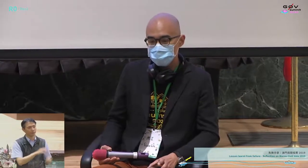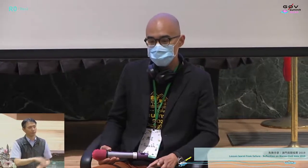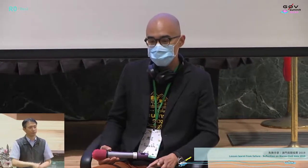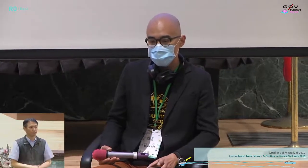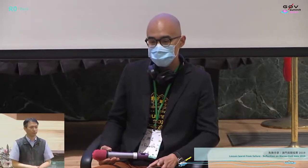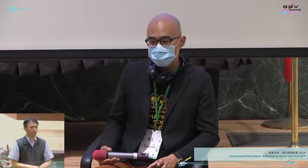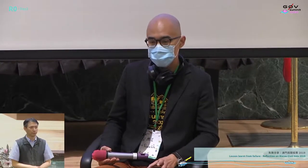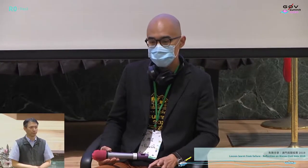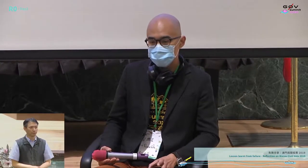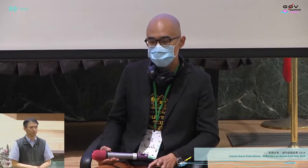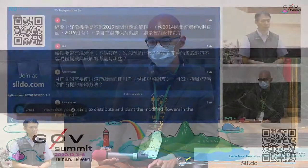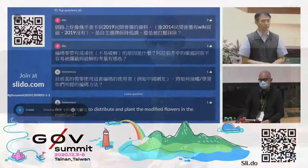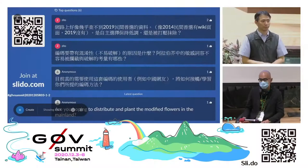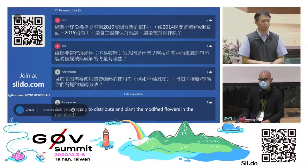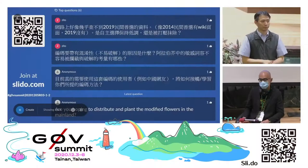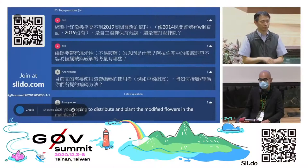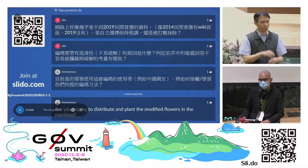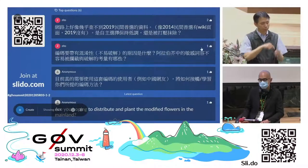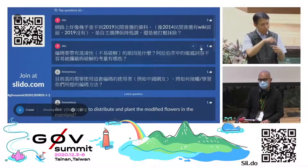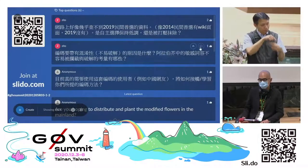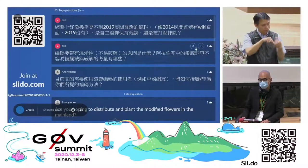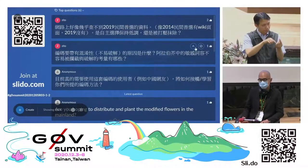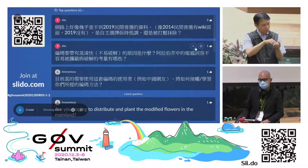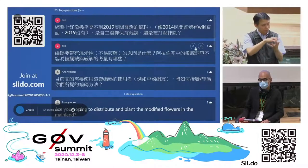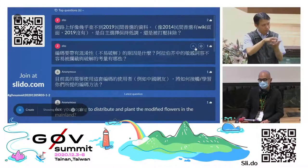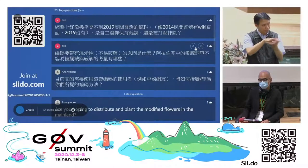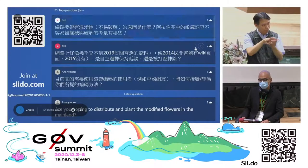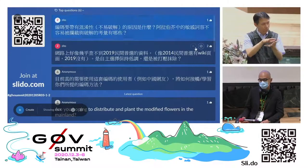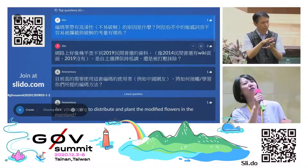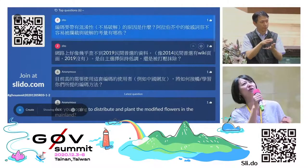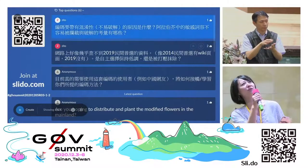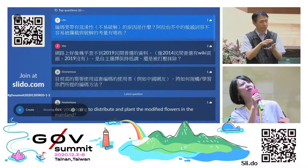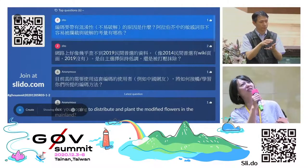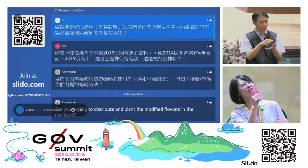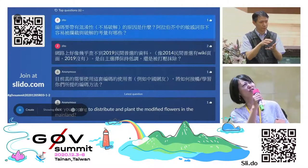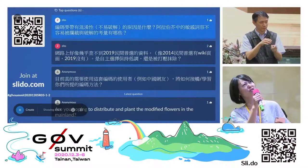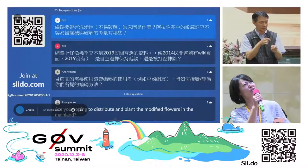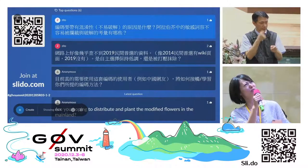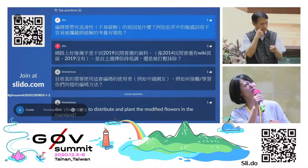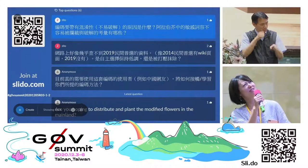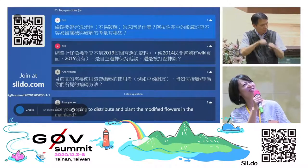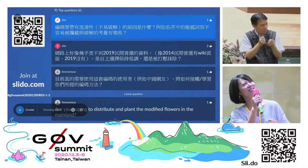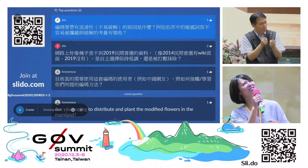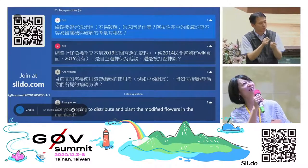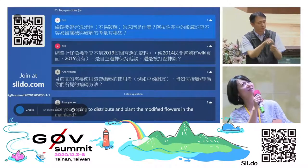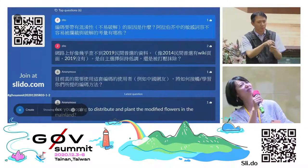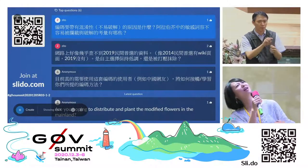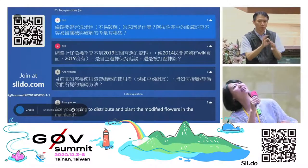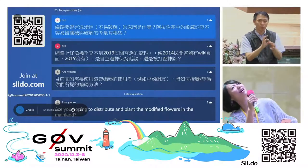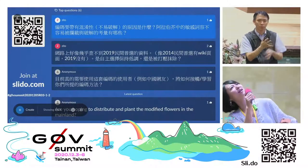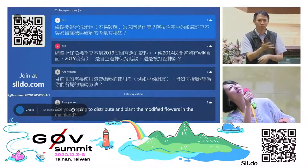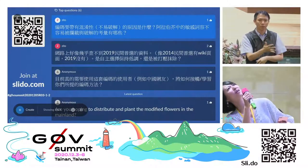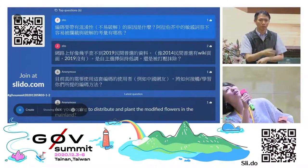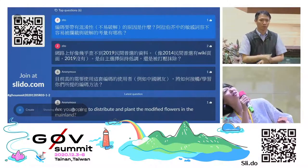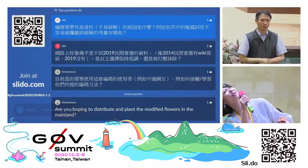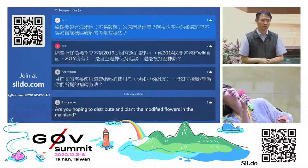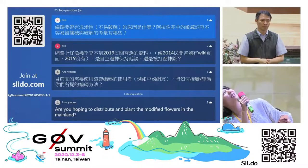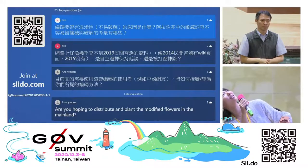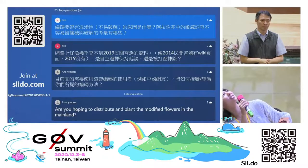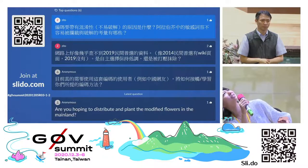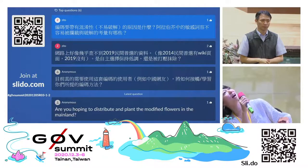是，编码要带有混淆性，就是不容易破解的原因是什么？可是然